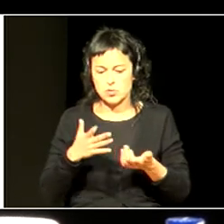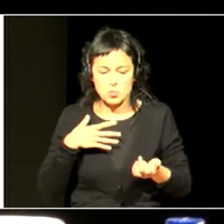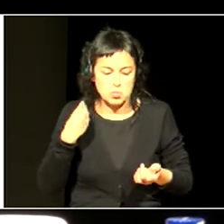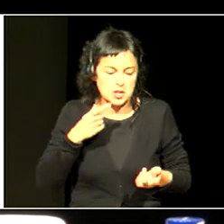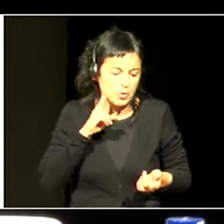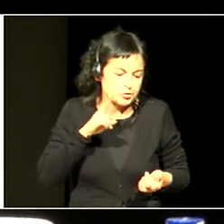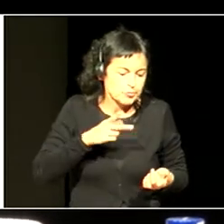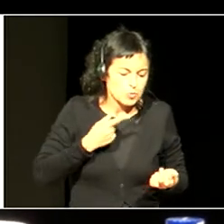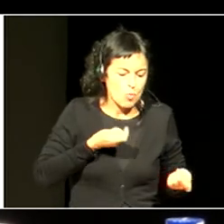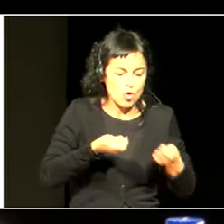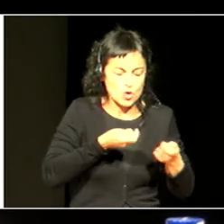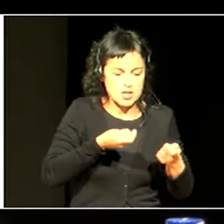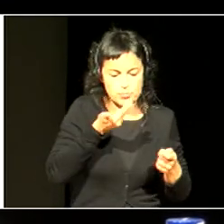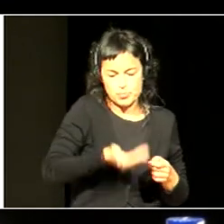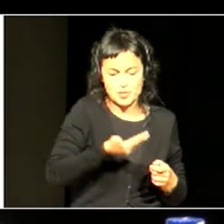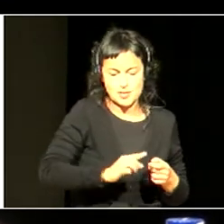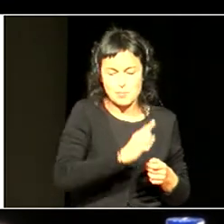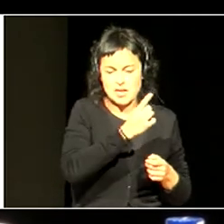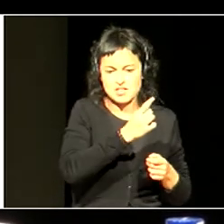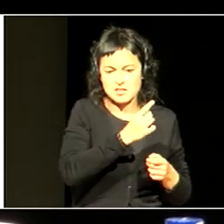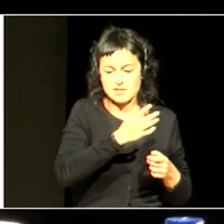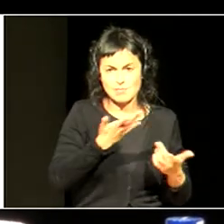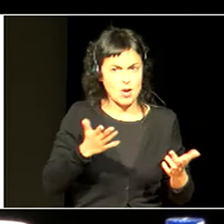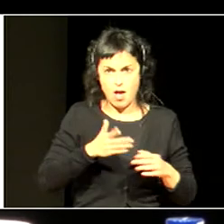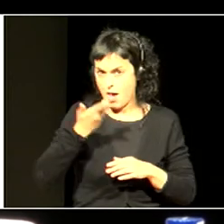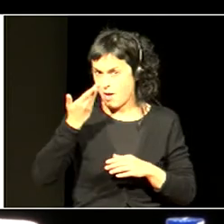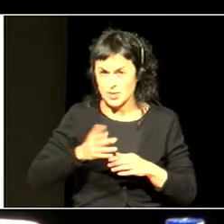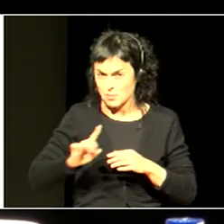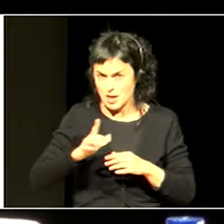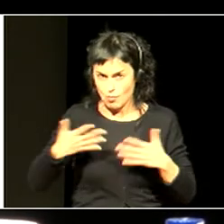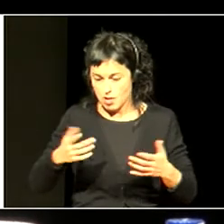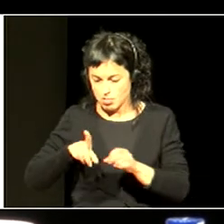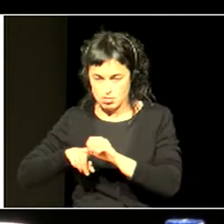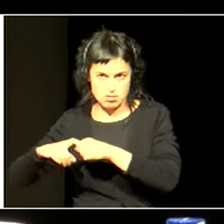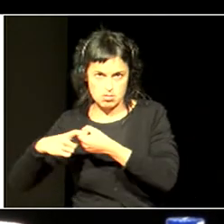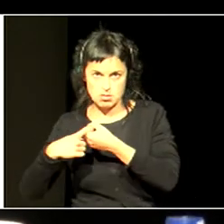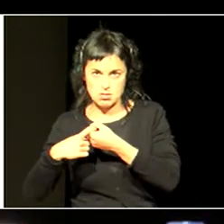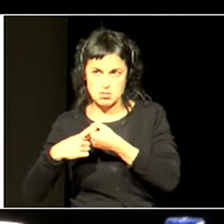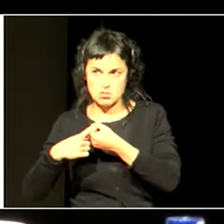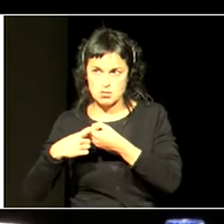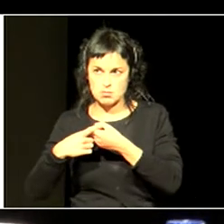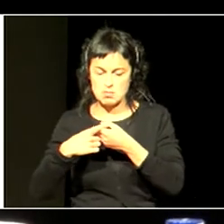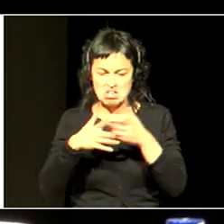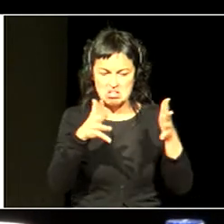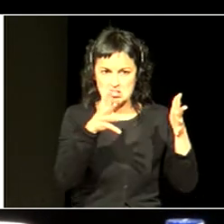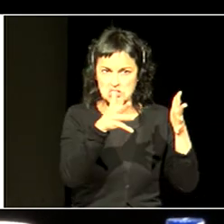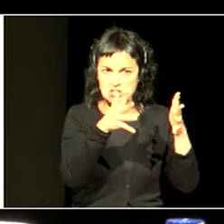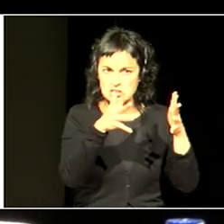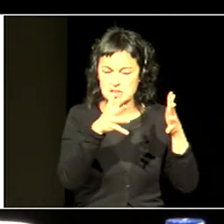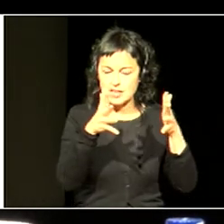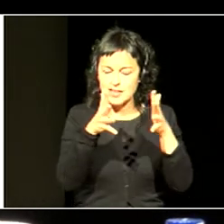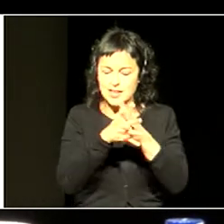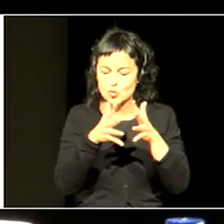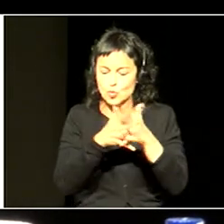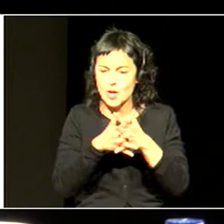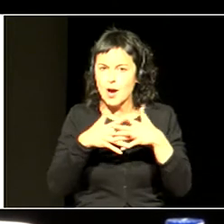garrantzik ezo, baina azken finean parte hartzia da garrantzitsua, ez? Ze egitura antolatuta daukagun parte hartzeko. Eta